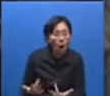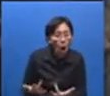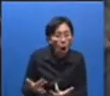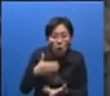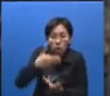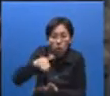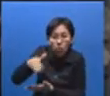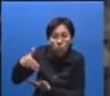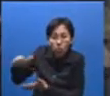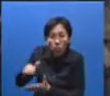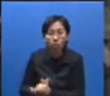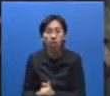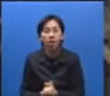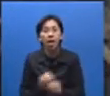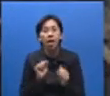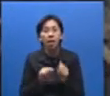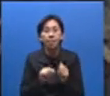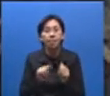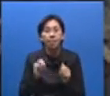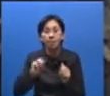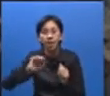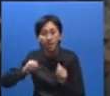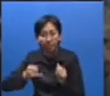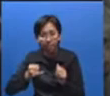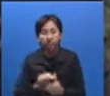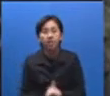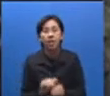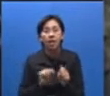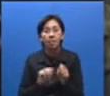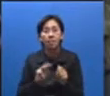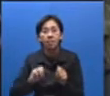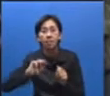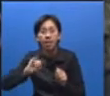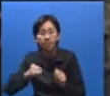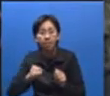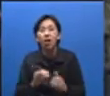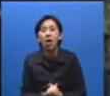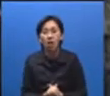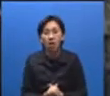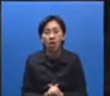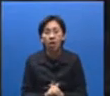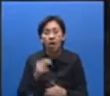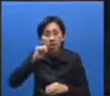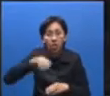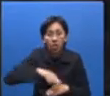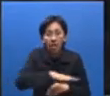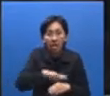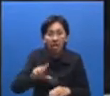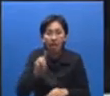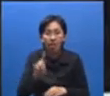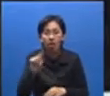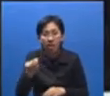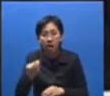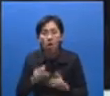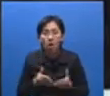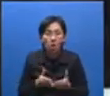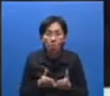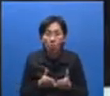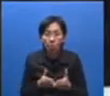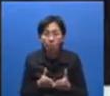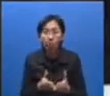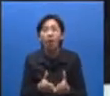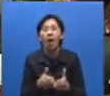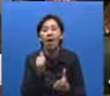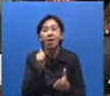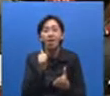ลูกค้าโดยเฉพาะในพื้นที่อำเภอแม่แจ่มซึ่งสามารถนำออกสู่เส้นทางทะเลสาบดอยเต่าด้วยการล่องเรือเข้าสู่พื้นที่